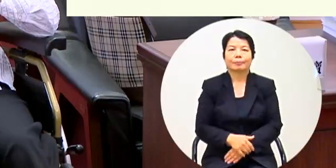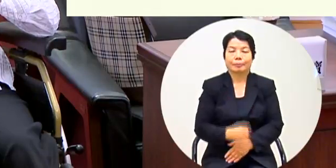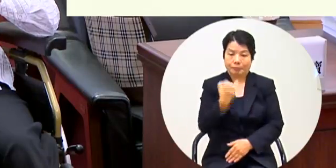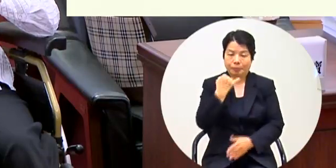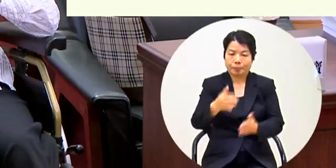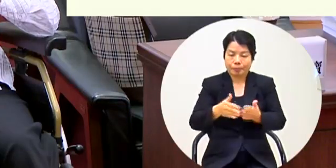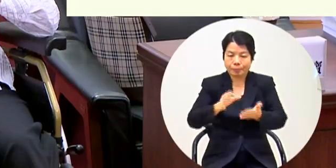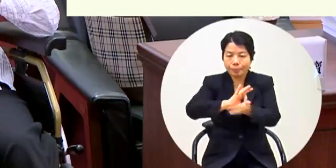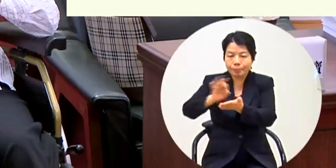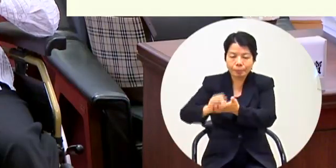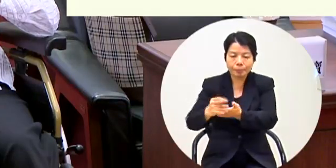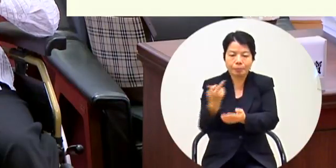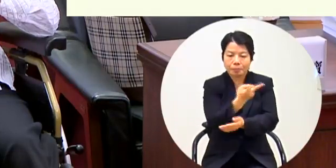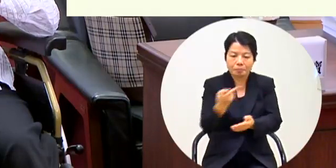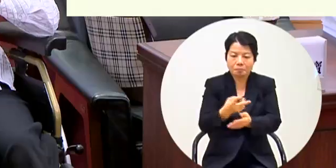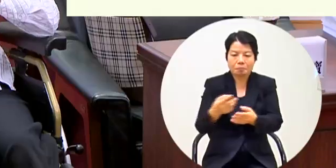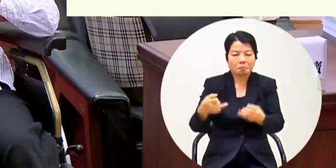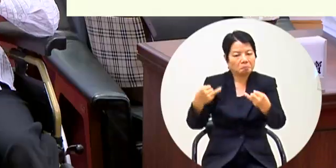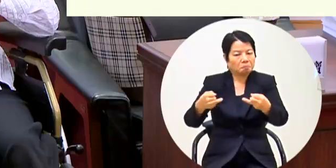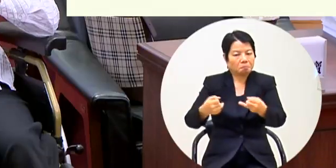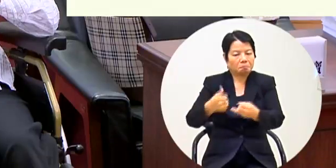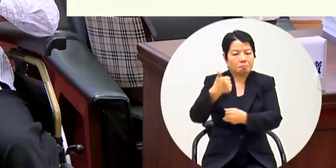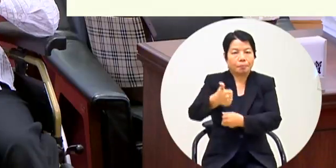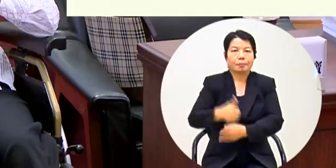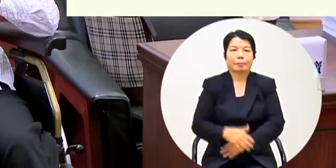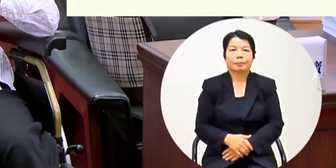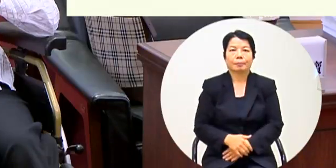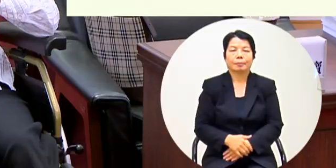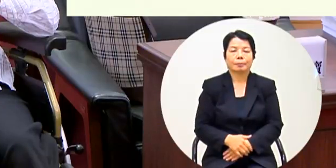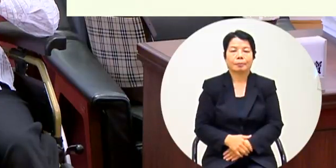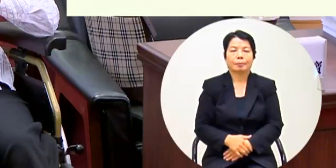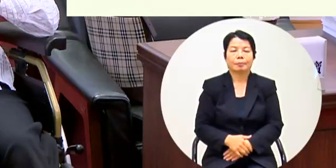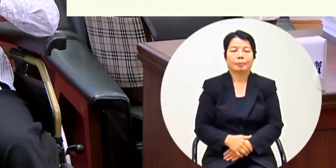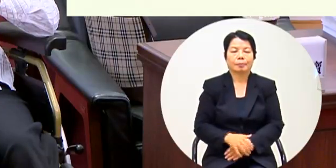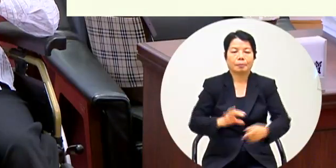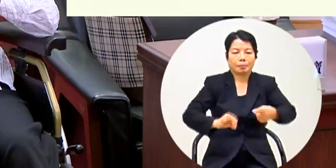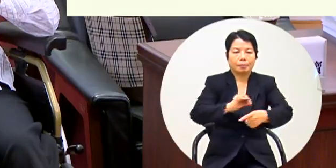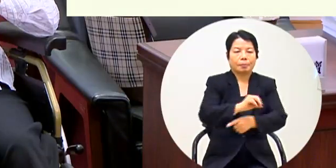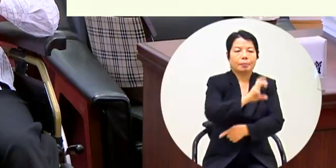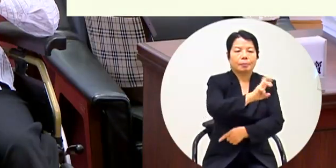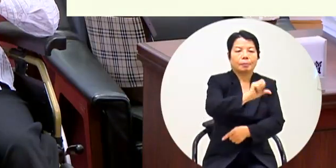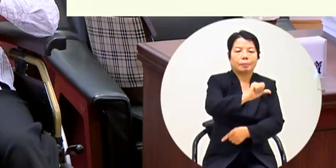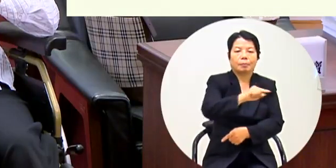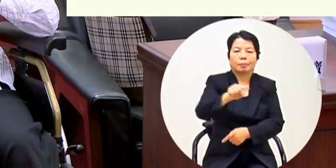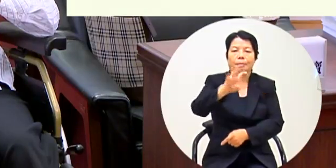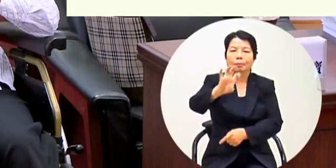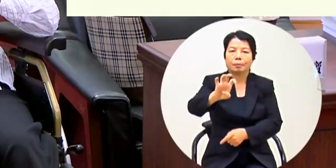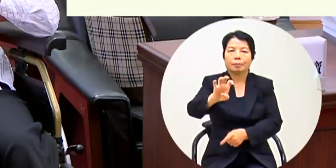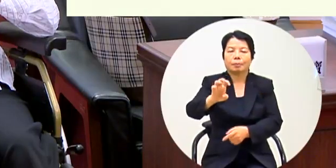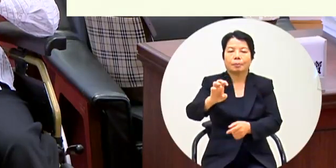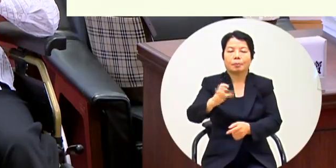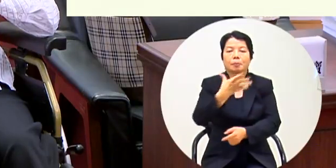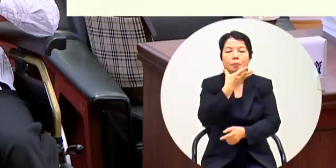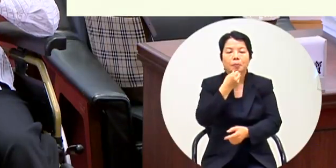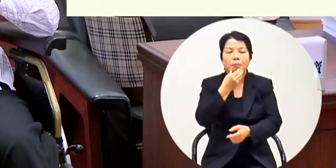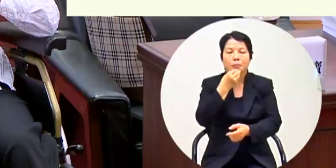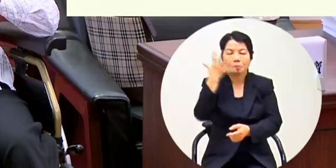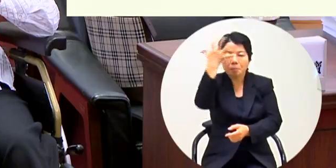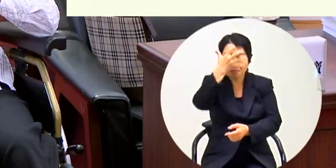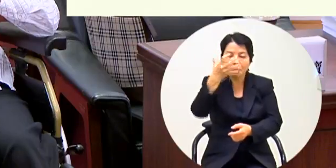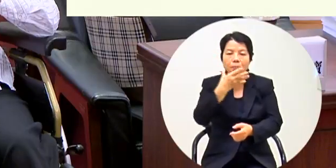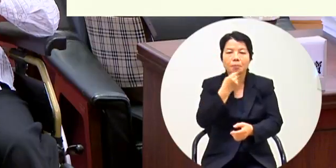那我们有35%-40%的老人福利预算，那未来我们在老幼共学的部分呢，就把幼